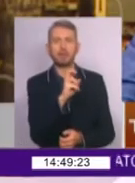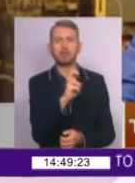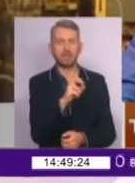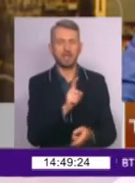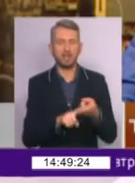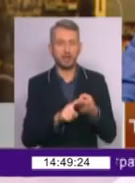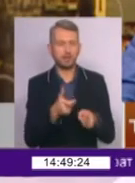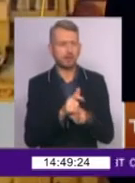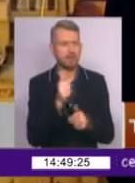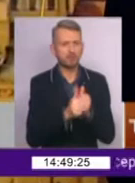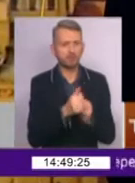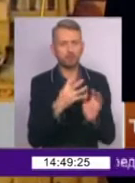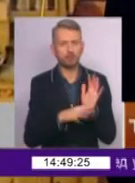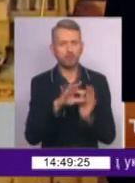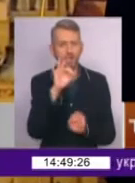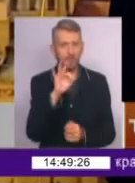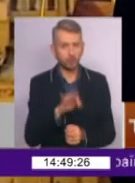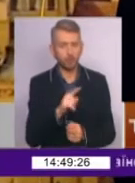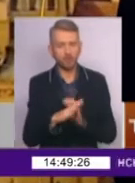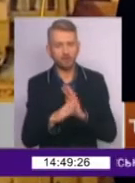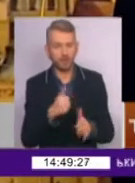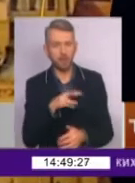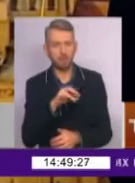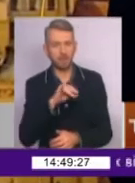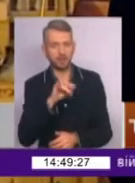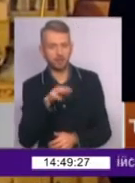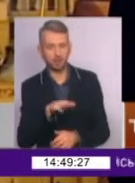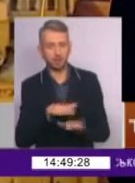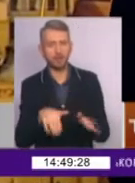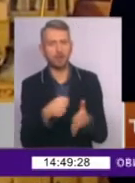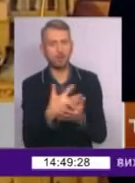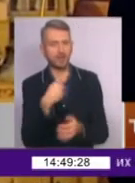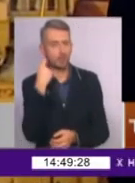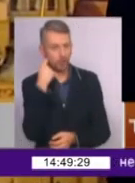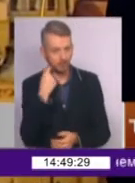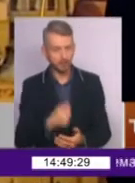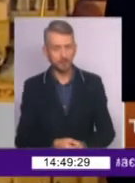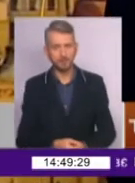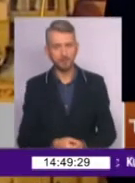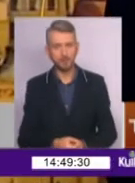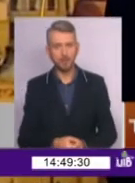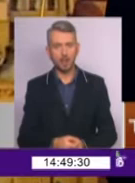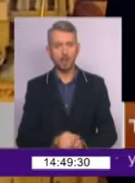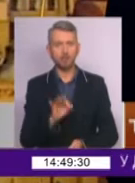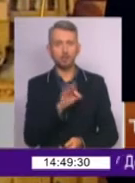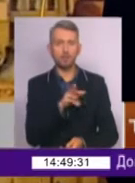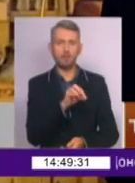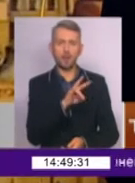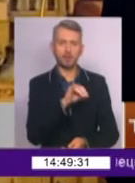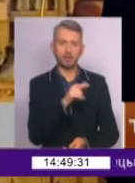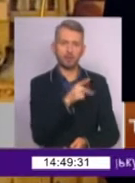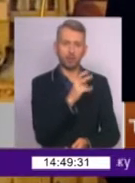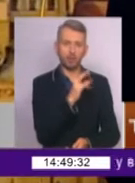найчастіше, 95%, він викликає менінгіти у дітей до 5 років. А стосовно менінгококової